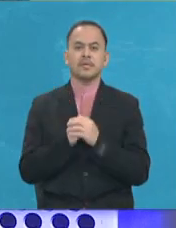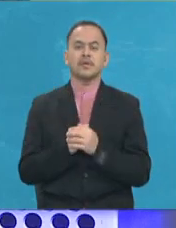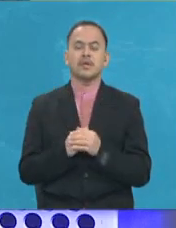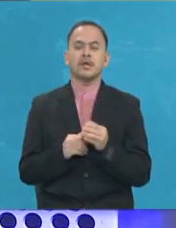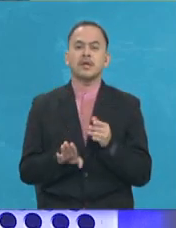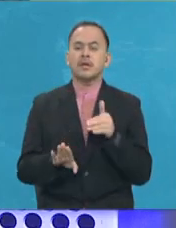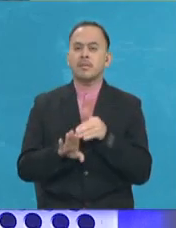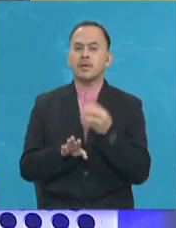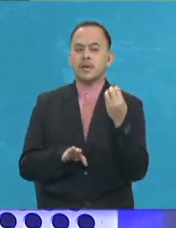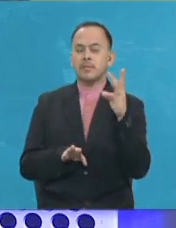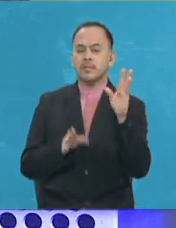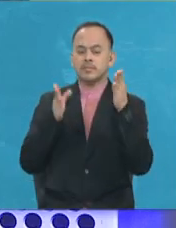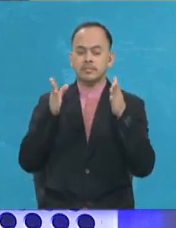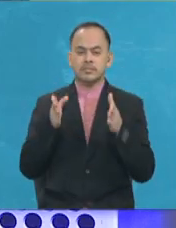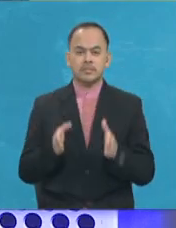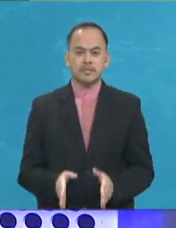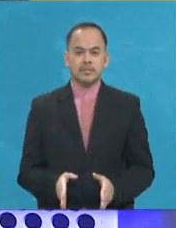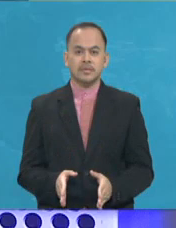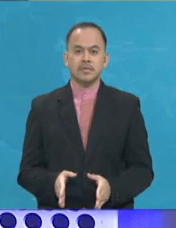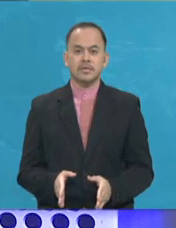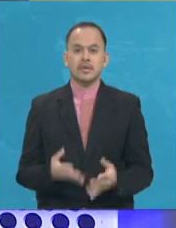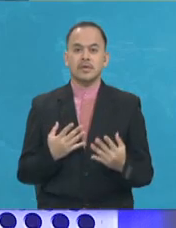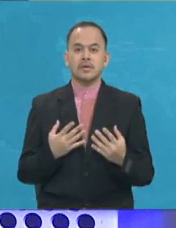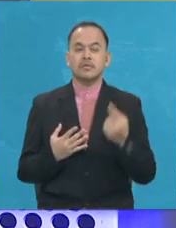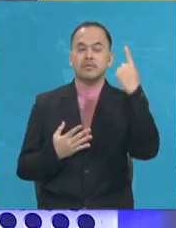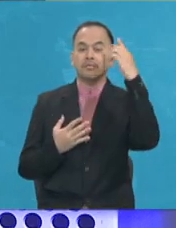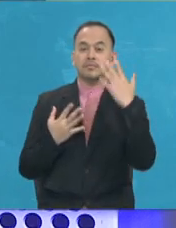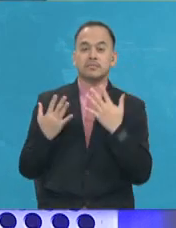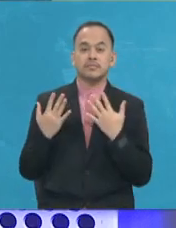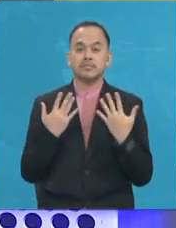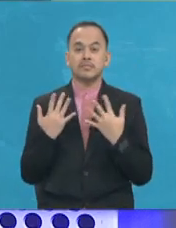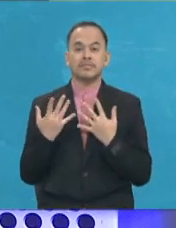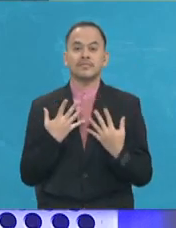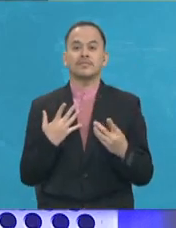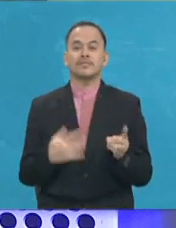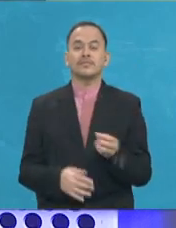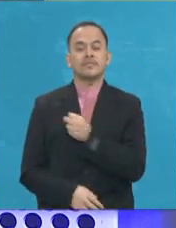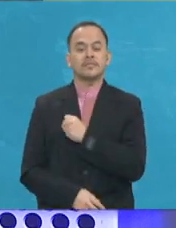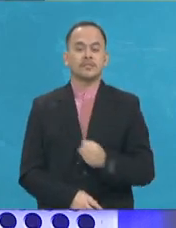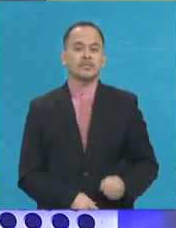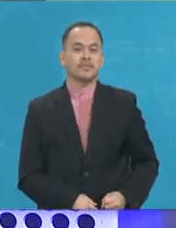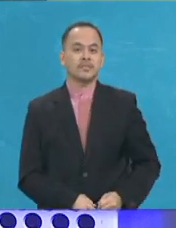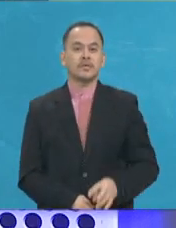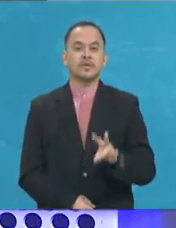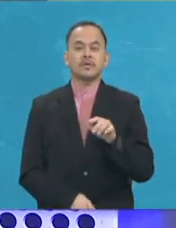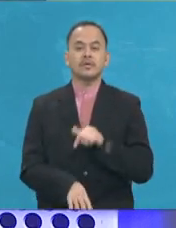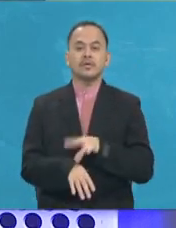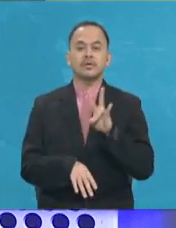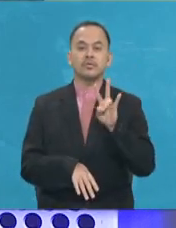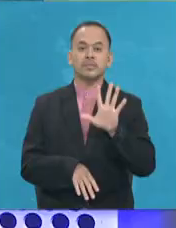kepada 16 orang penerima Sempena ulangtahun hari keputeraan vaginda ke-75